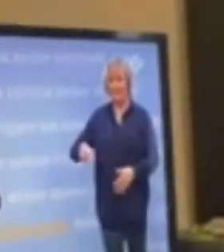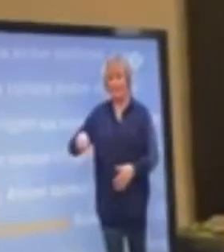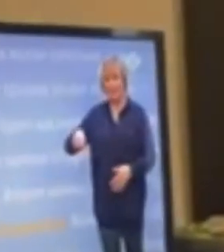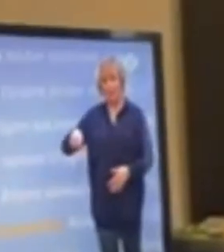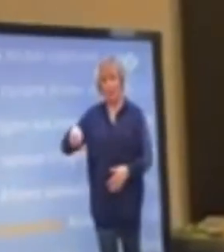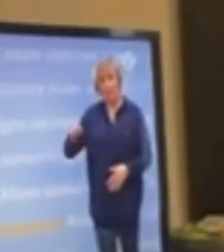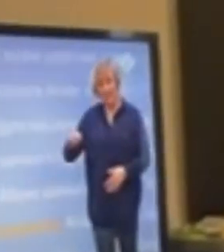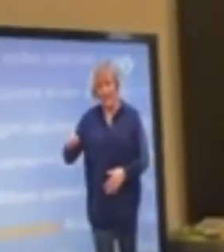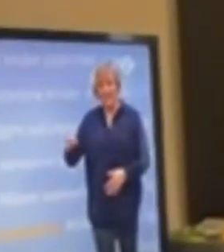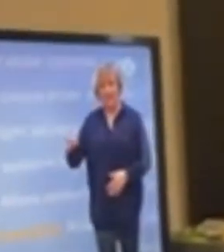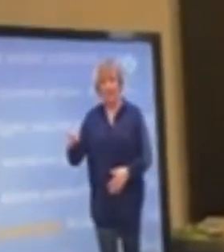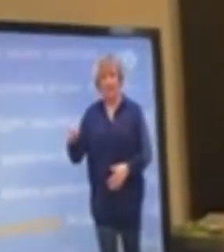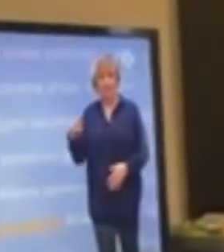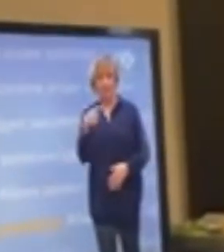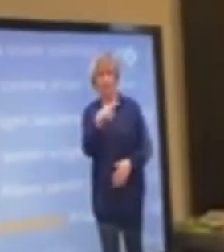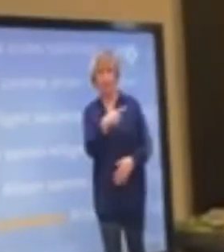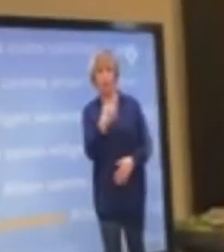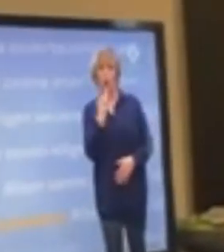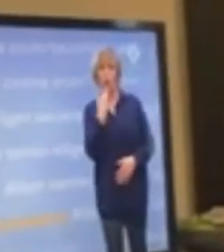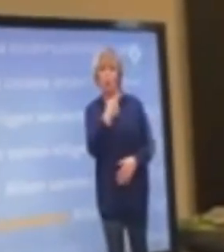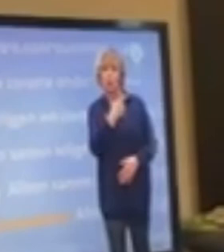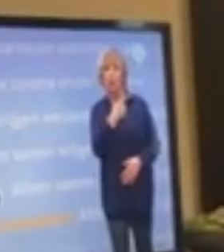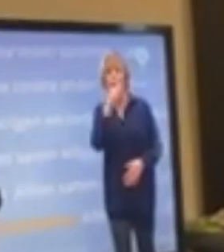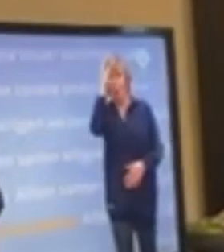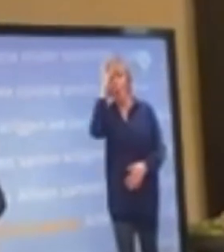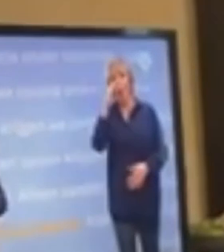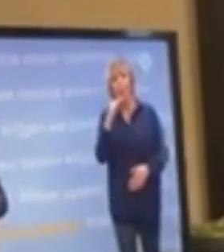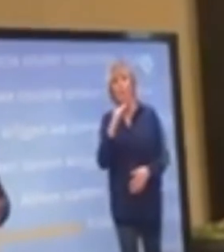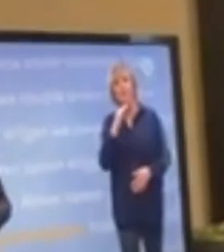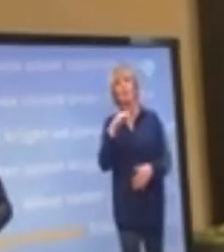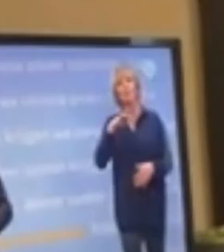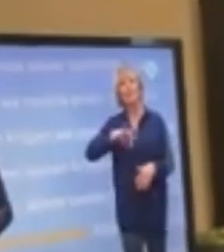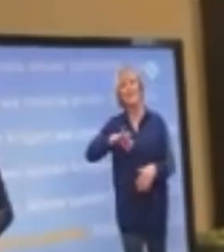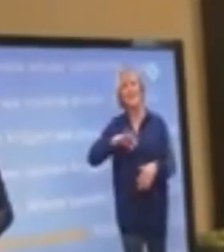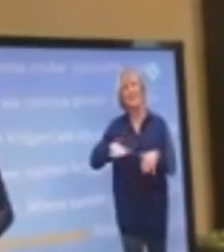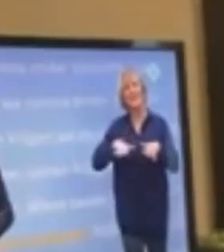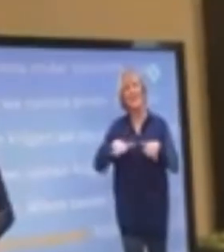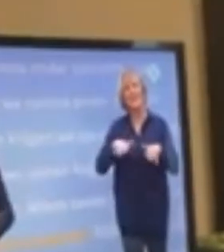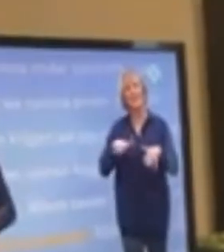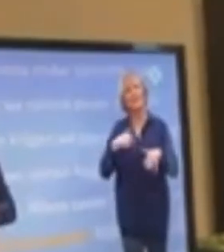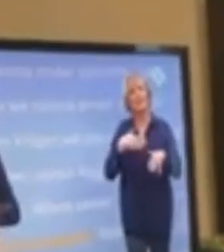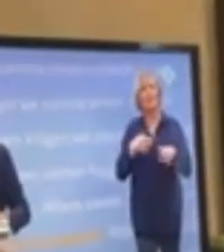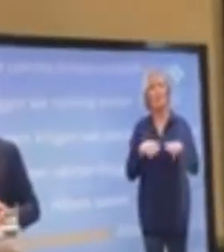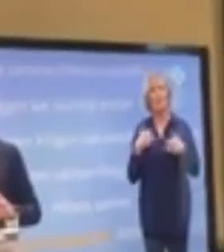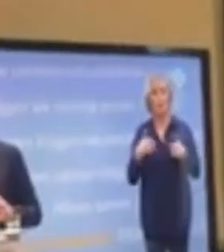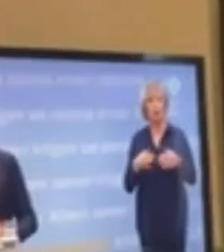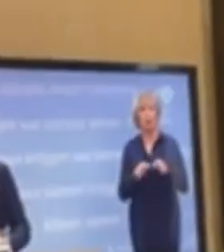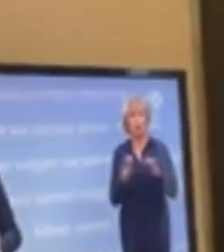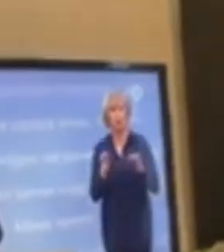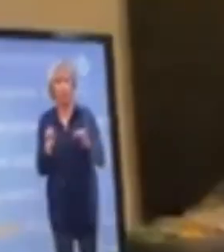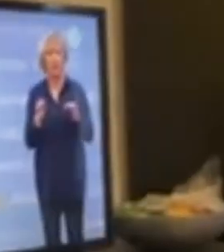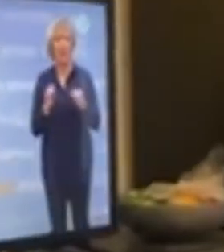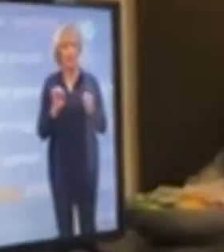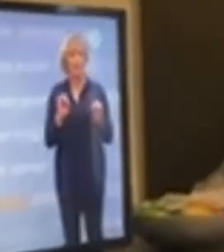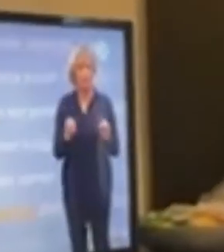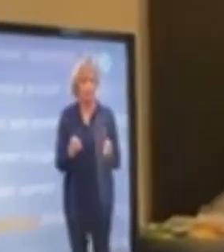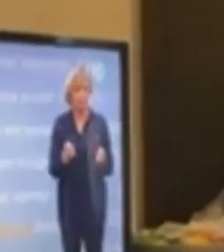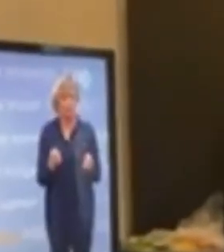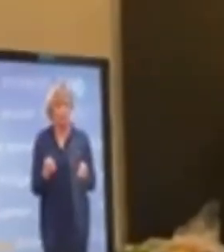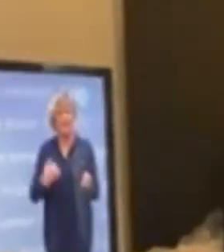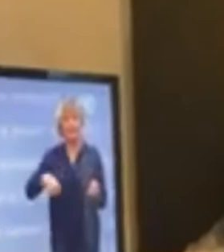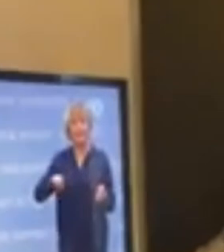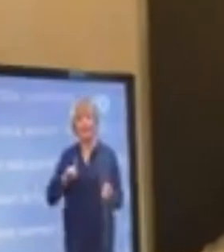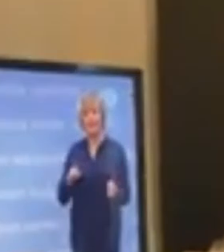de Jonge als hoofd van het ministerie van Volksgezondheid, Welzijn en Sport en verantwoordelijk voor de Nationale Volksgezondheid. Wij hebben niet de luxe om